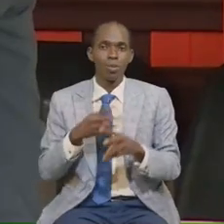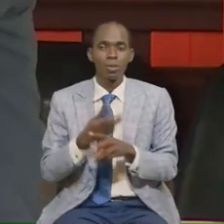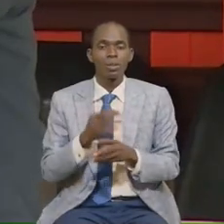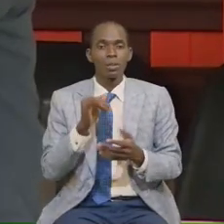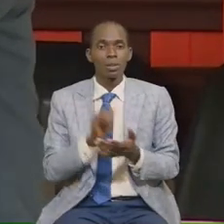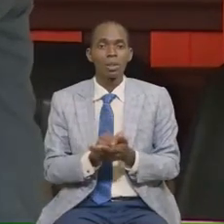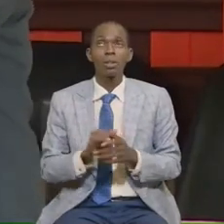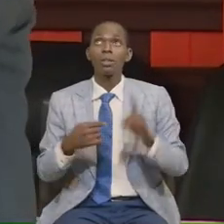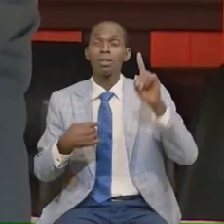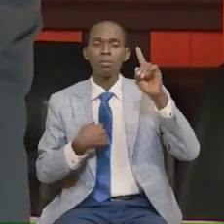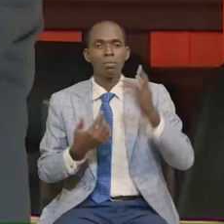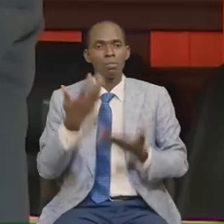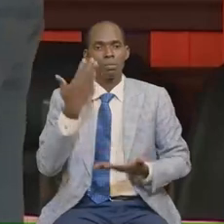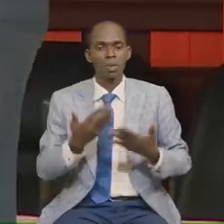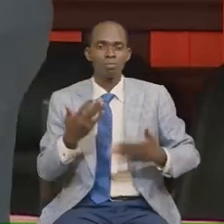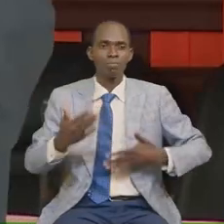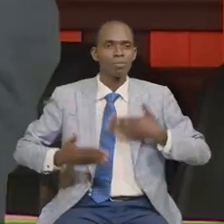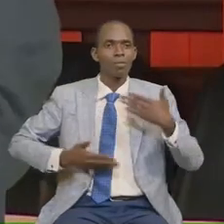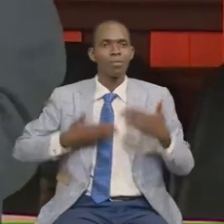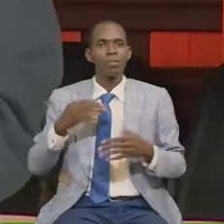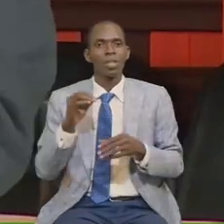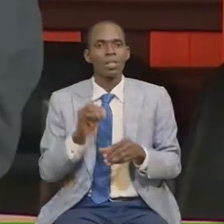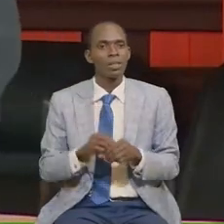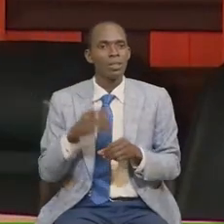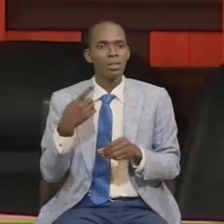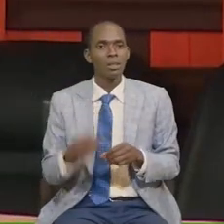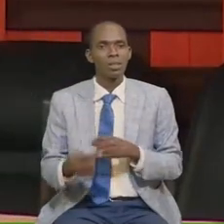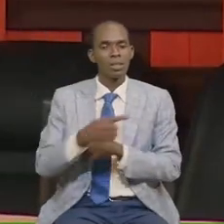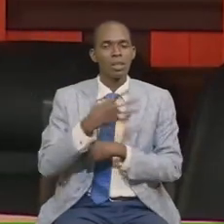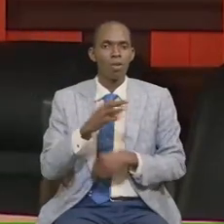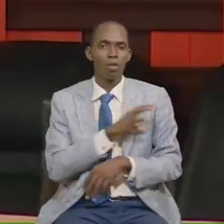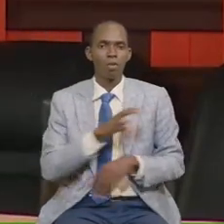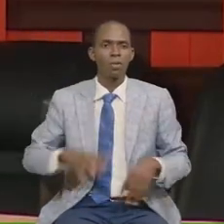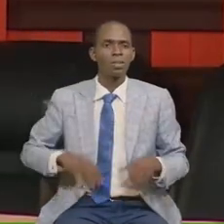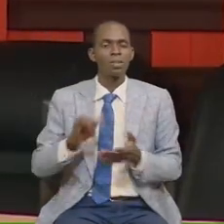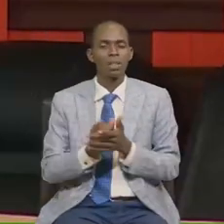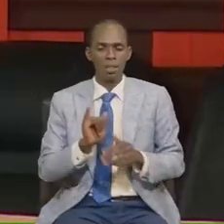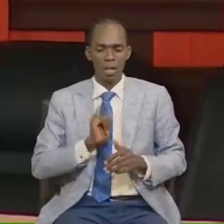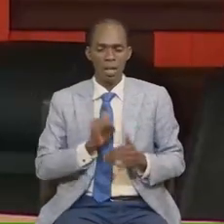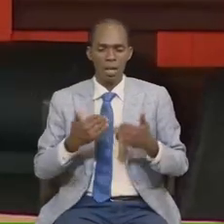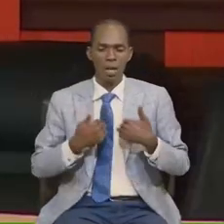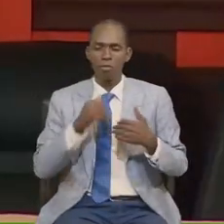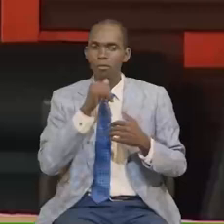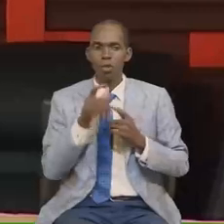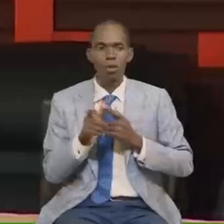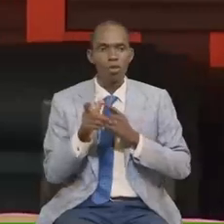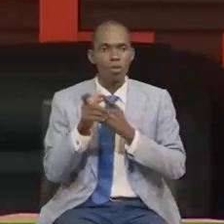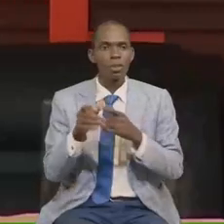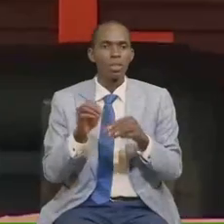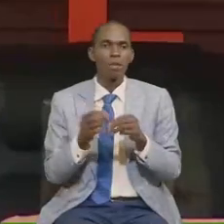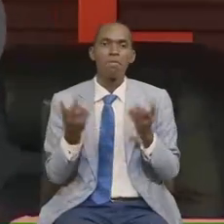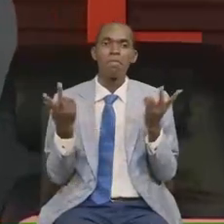Christ de n'avoir pas couru en vain, ni travaillé en